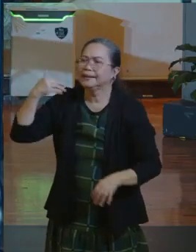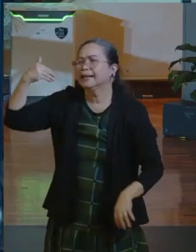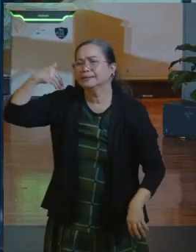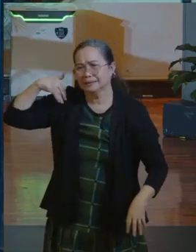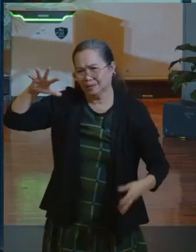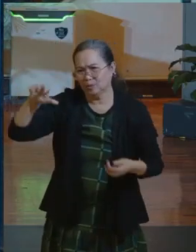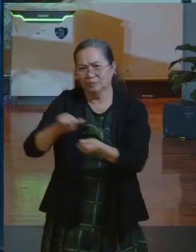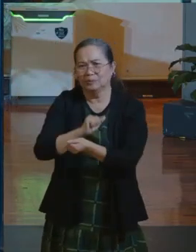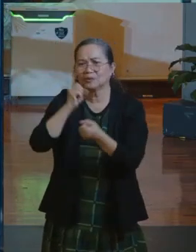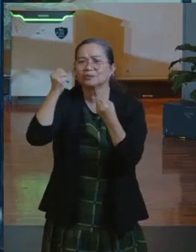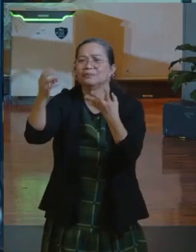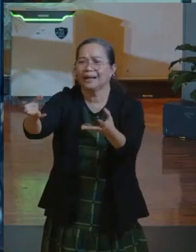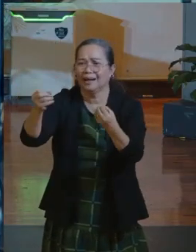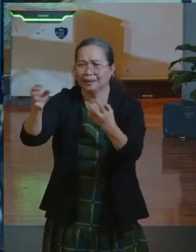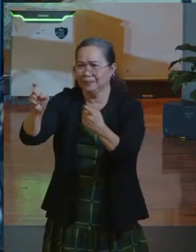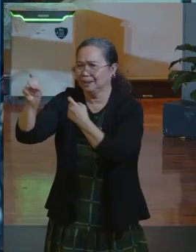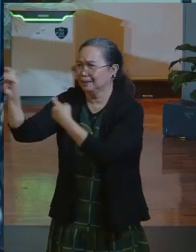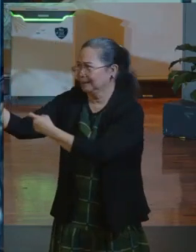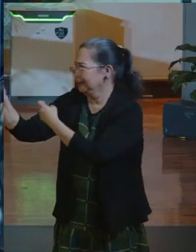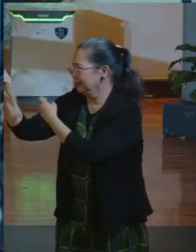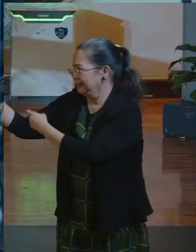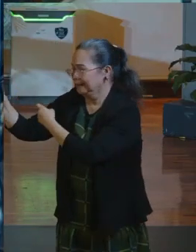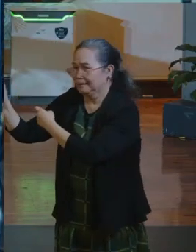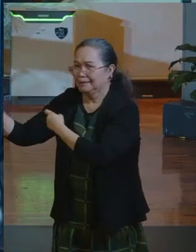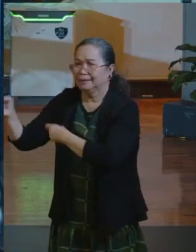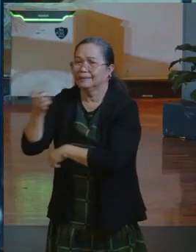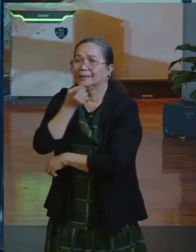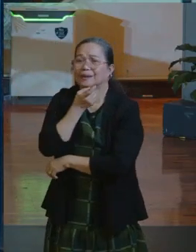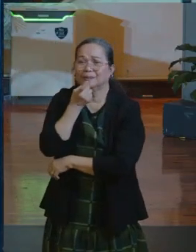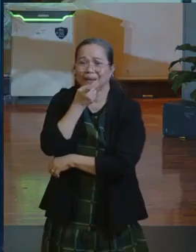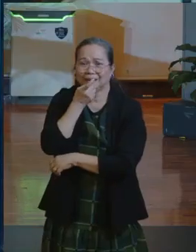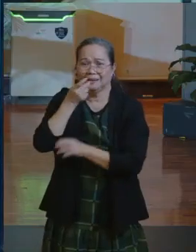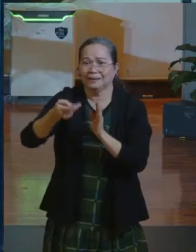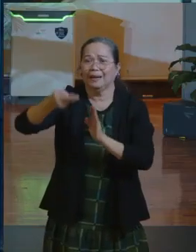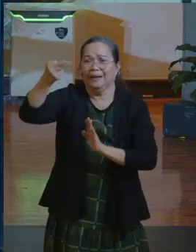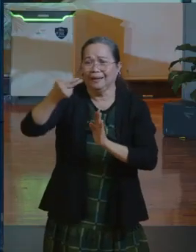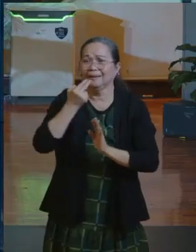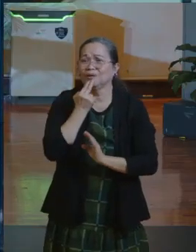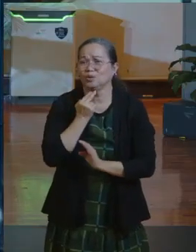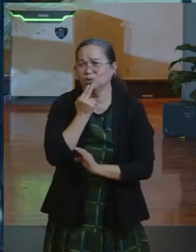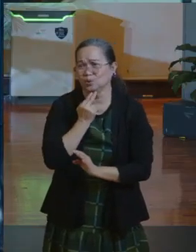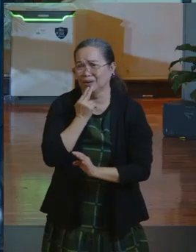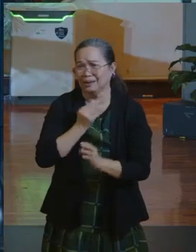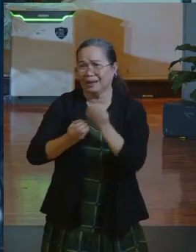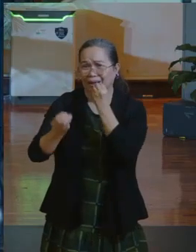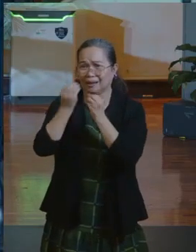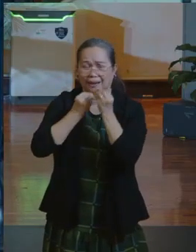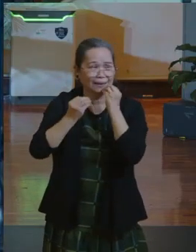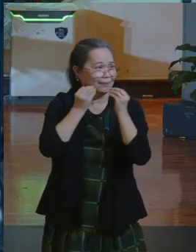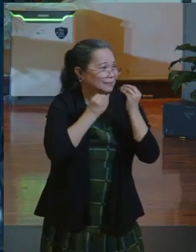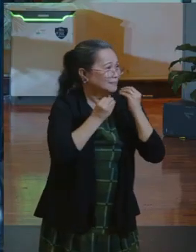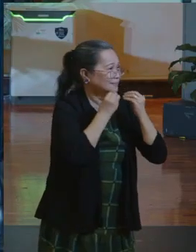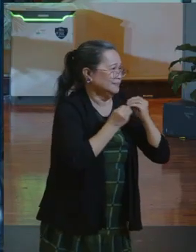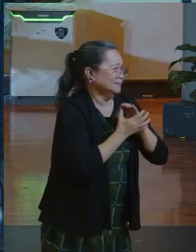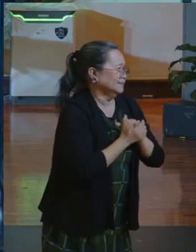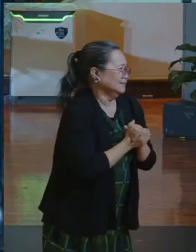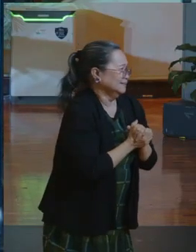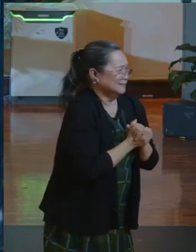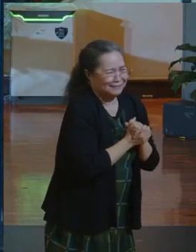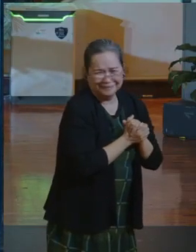sapos. Awa naman kayo sa amin. Mataas na po ang blood sugar namin.